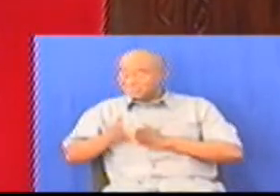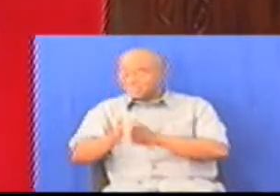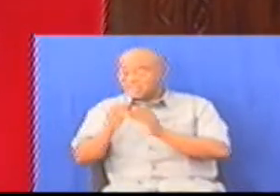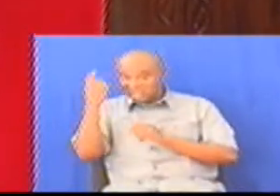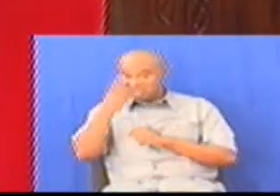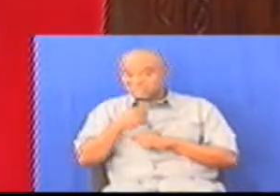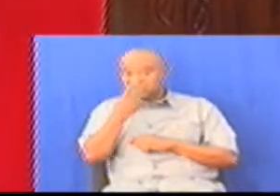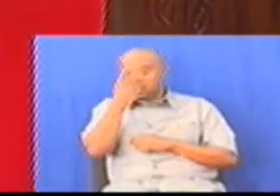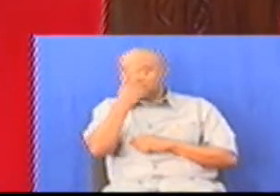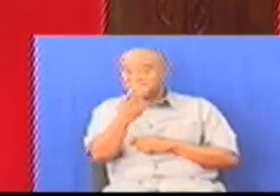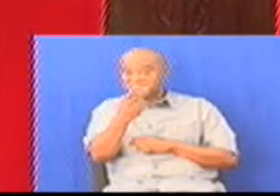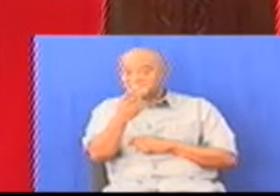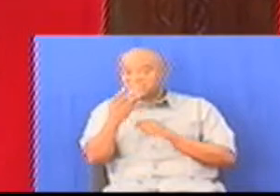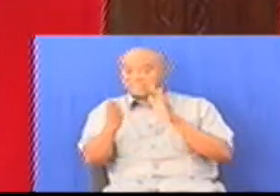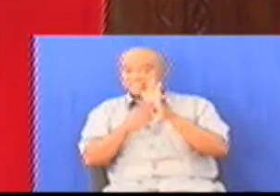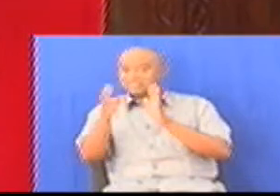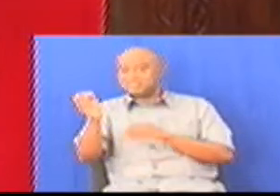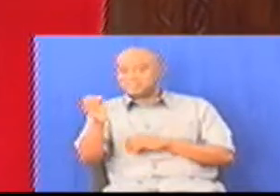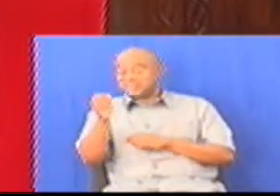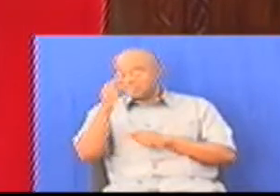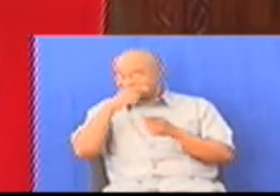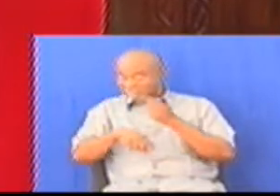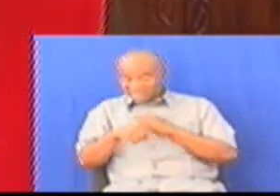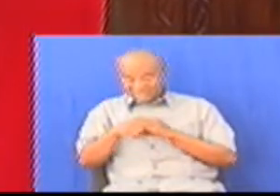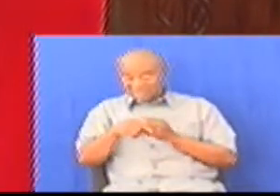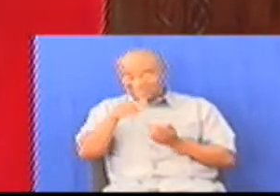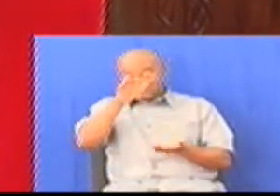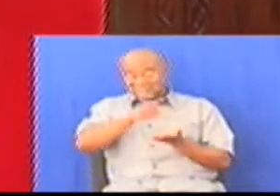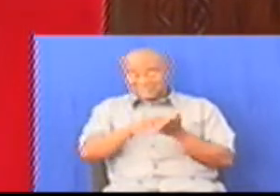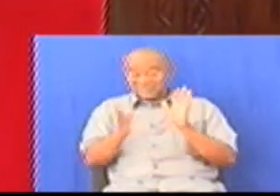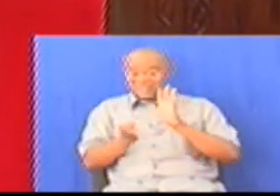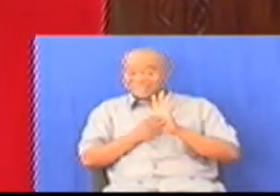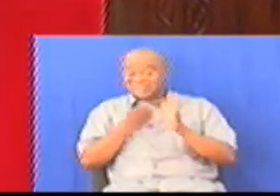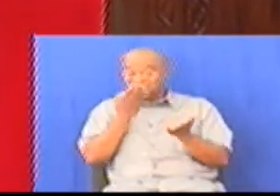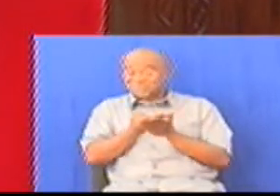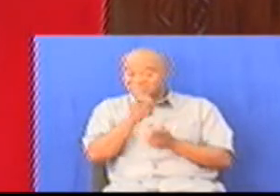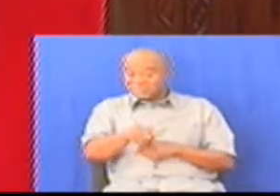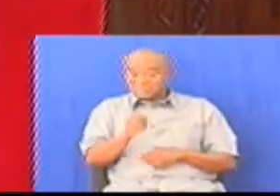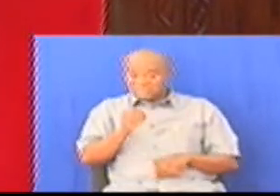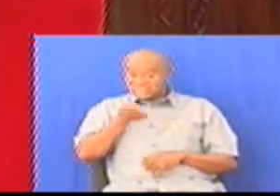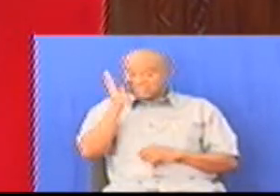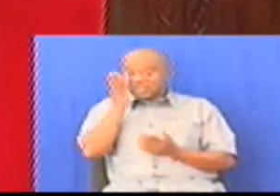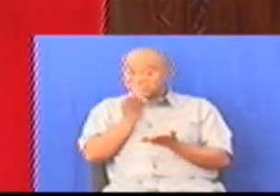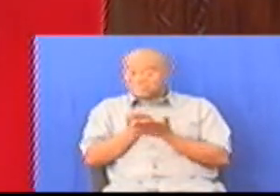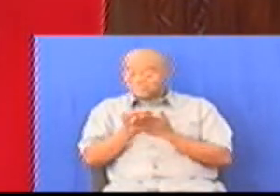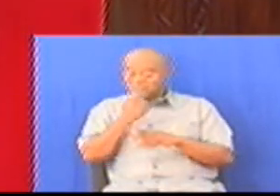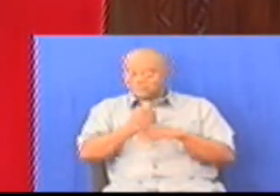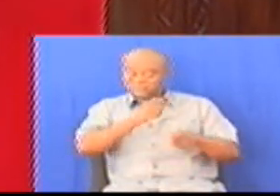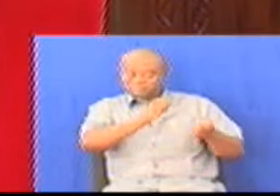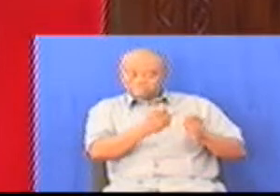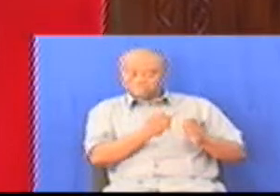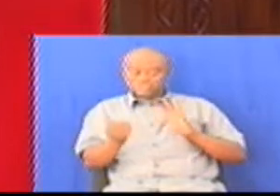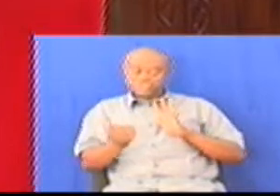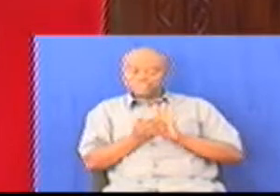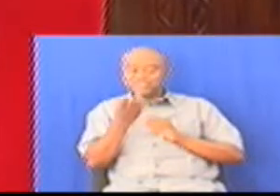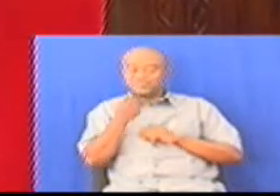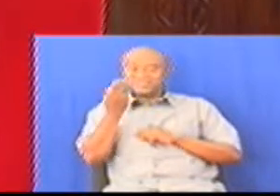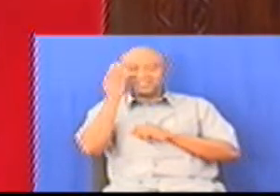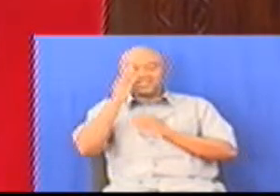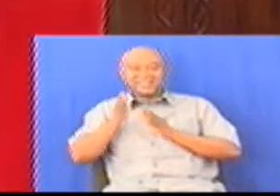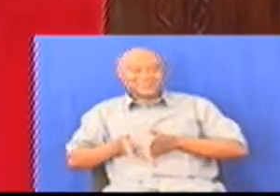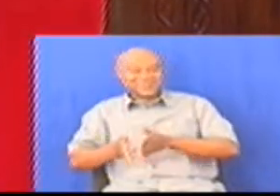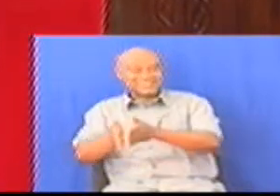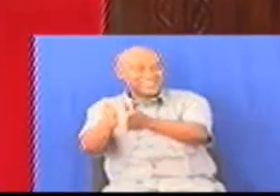290. Mheshimiwa Spika, katika sehemu ya 9 ya mswada huu serikali inapendekeza kufanya marekebisho kwenye sheria ya fedha ya serikali za mitaa